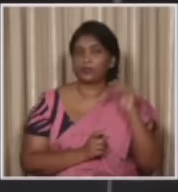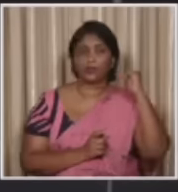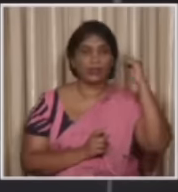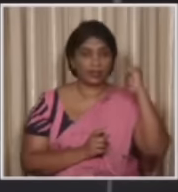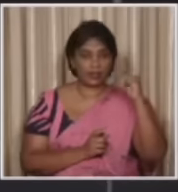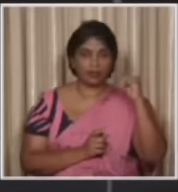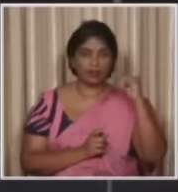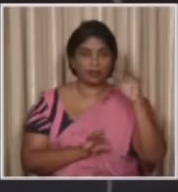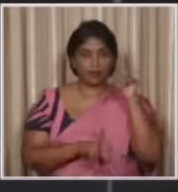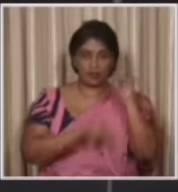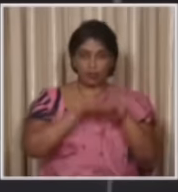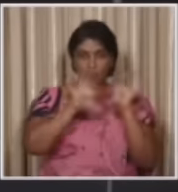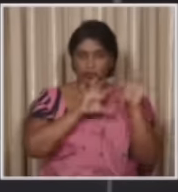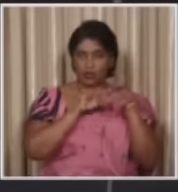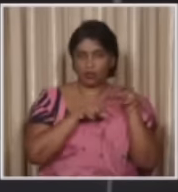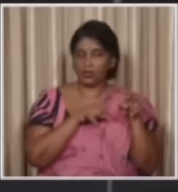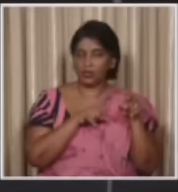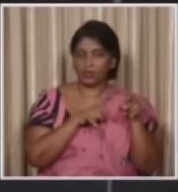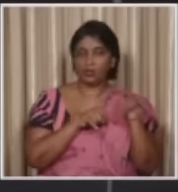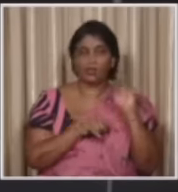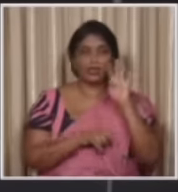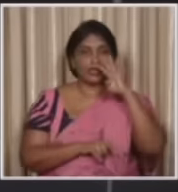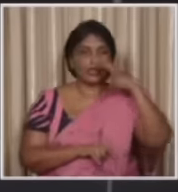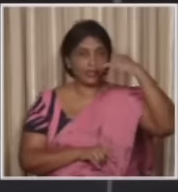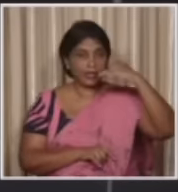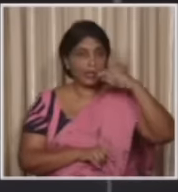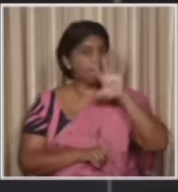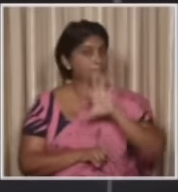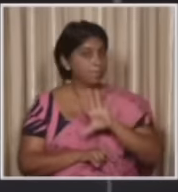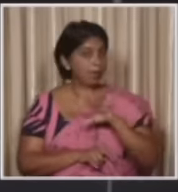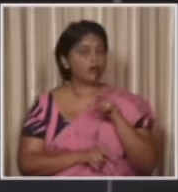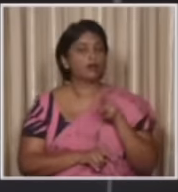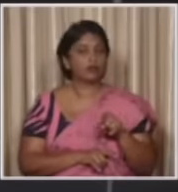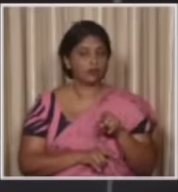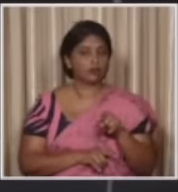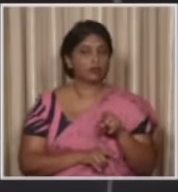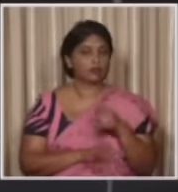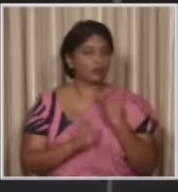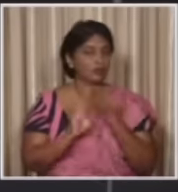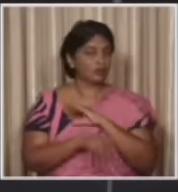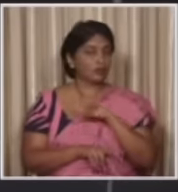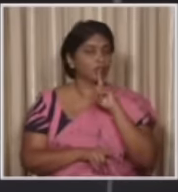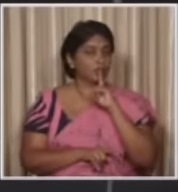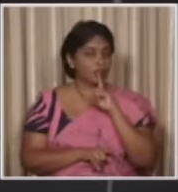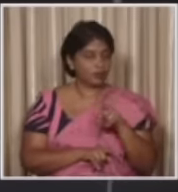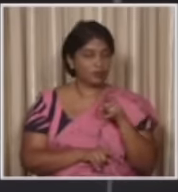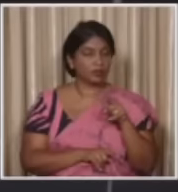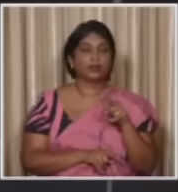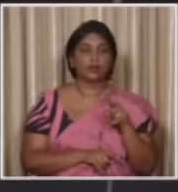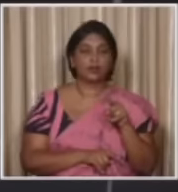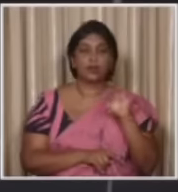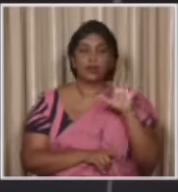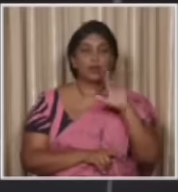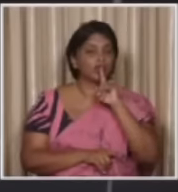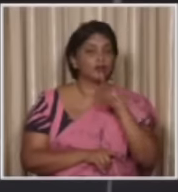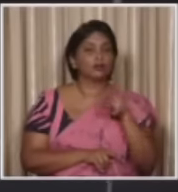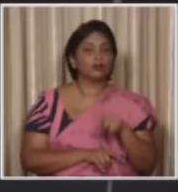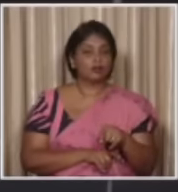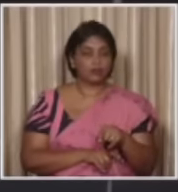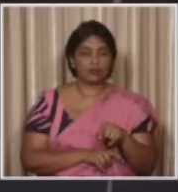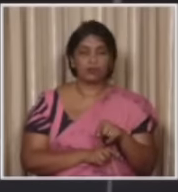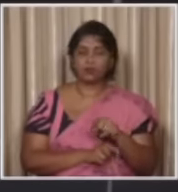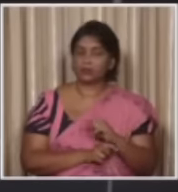යන්නේ තියෙන සංයුතිය ගැන යන්නේ පහ ගමුකෝ පහමං ගලින් කෝ විදිහට පහේ කියන්නේ මේ ව්‍යවස්ථා එක